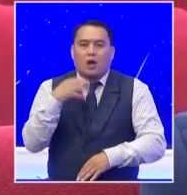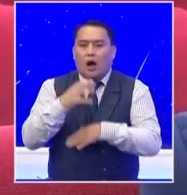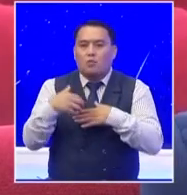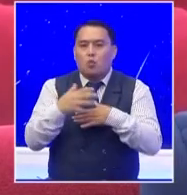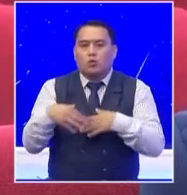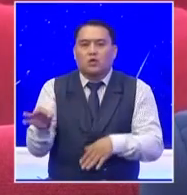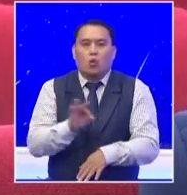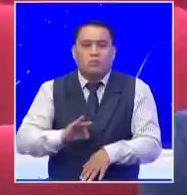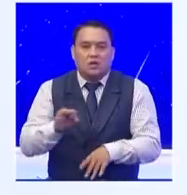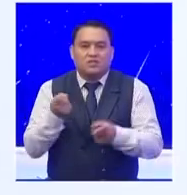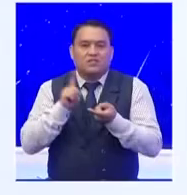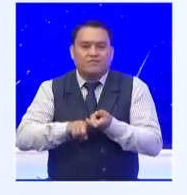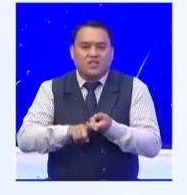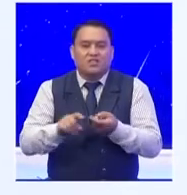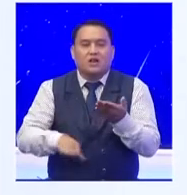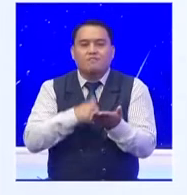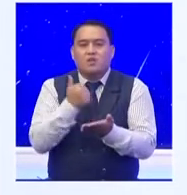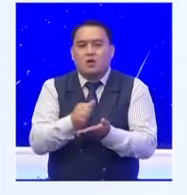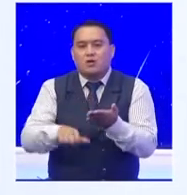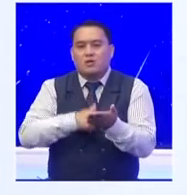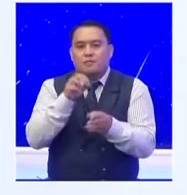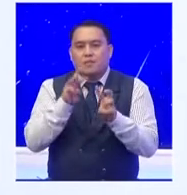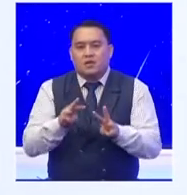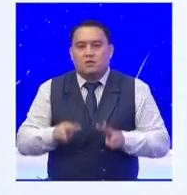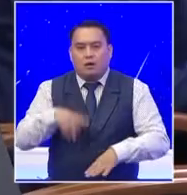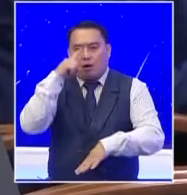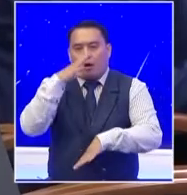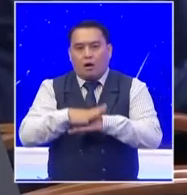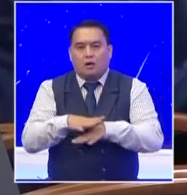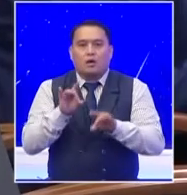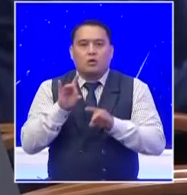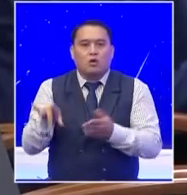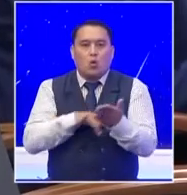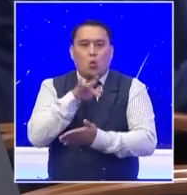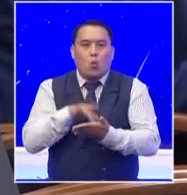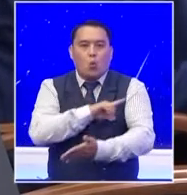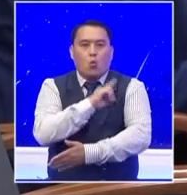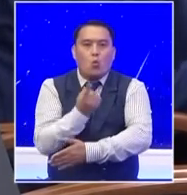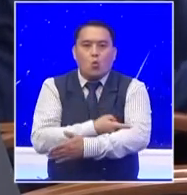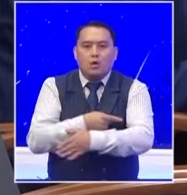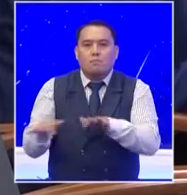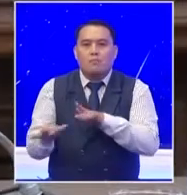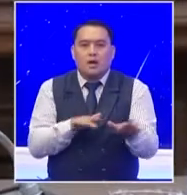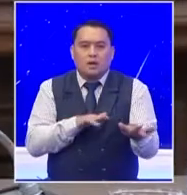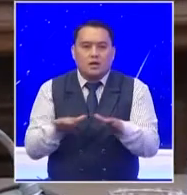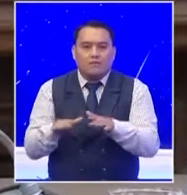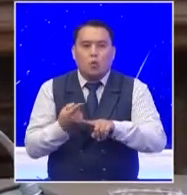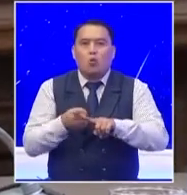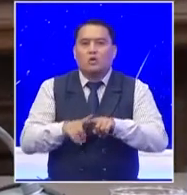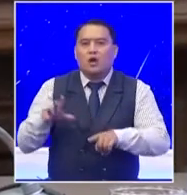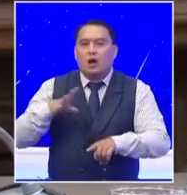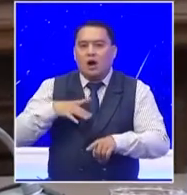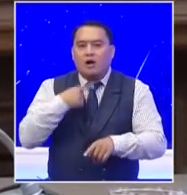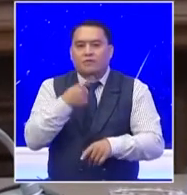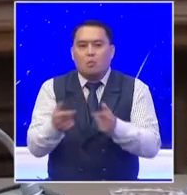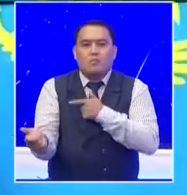Акмолинской областях, в связи с чем премьер-министр поручил акимам этих городов усилить мероприятия. Кроме того, говорили